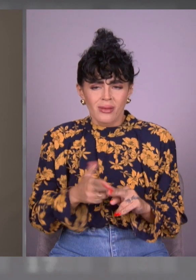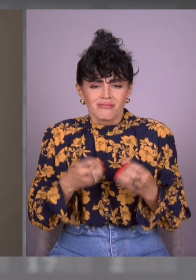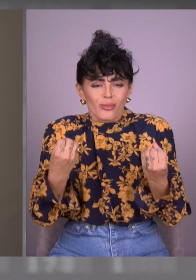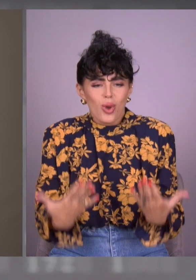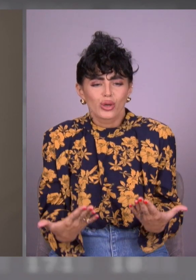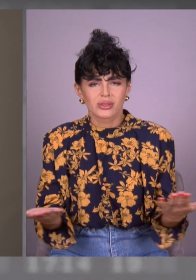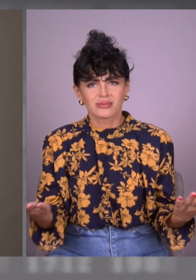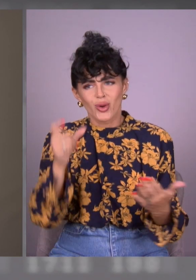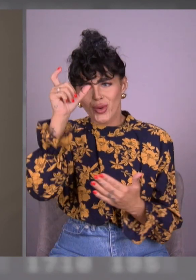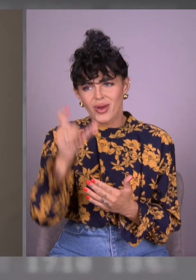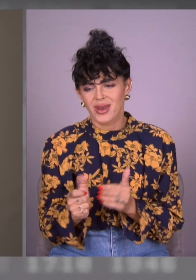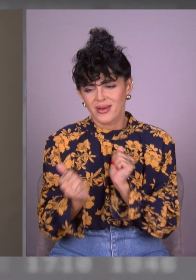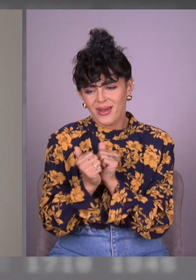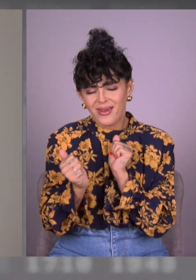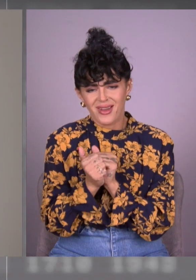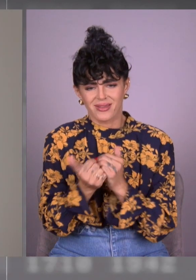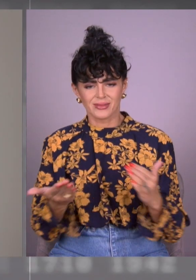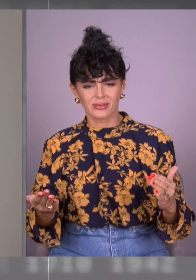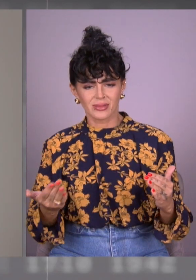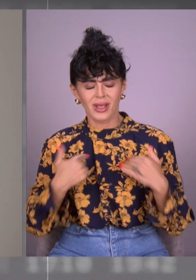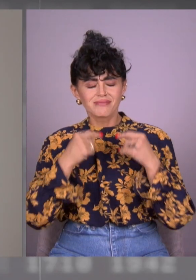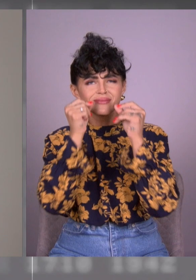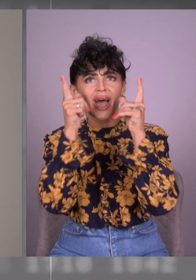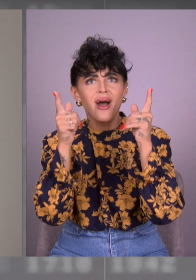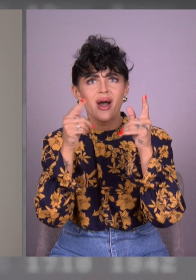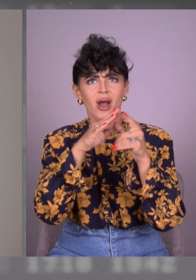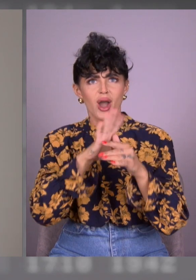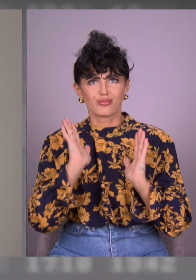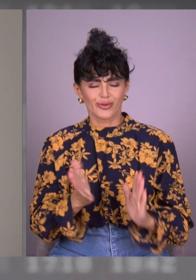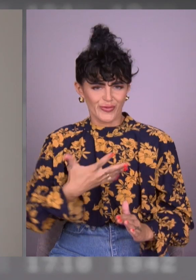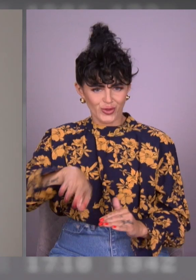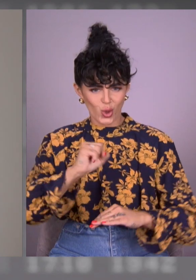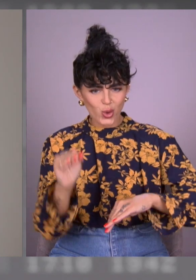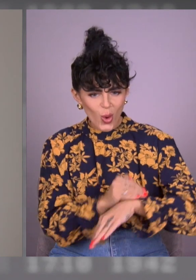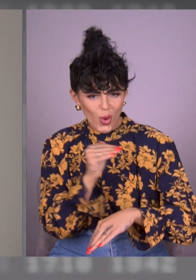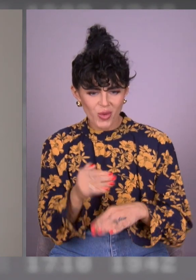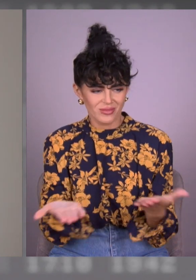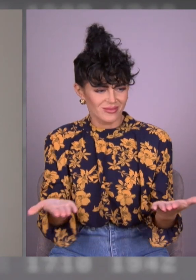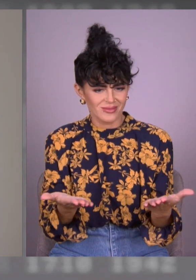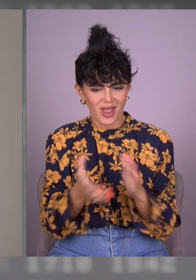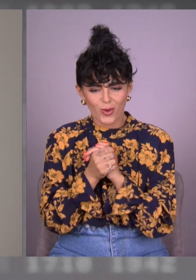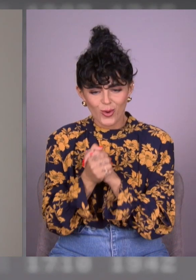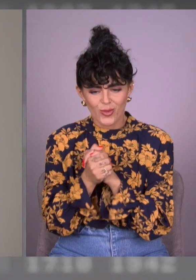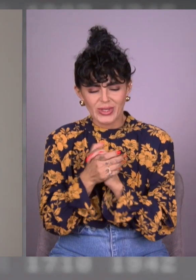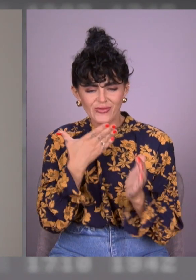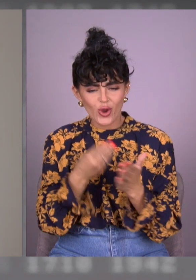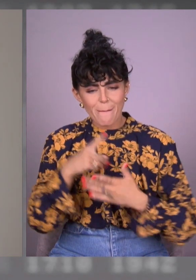просто, що людина знаходиться поруч. Ти прокинешся, і все буде добре, бо поруч тебе тримає за